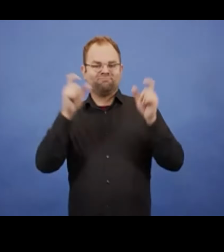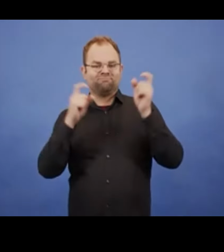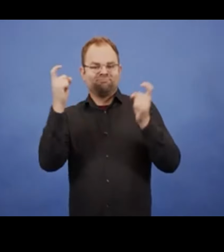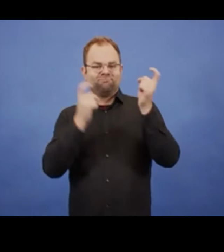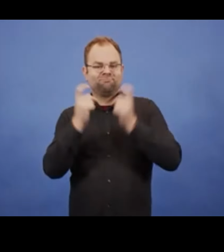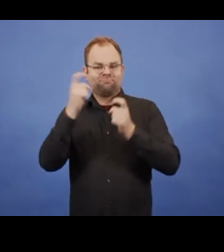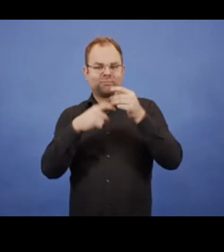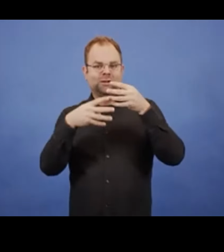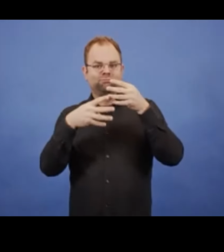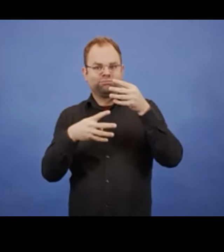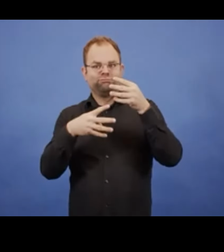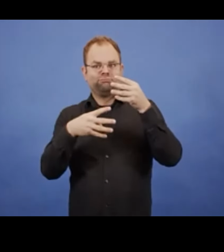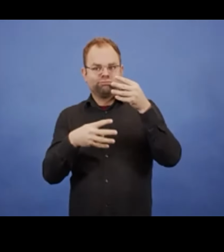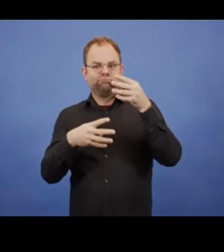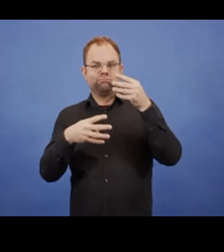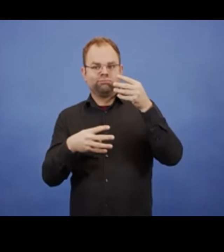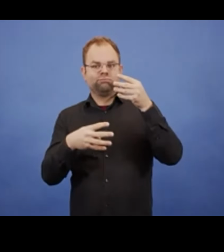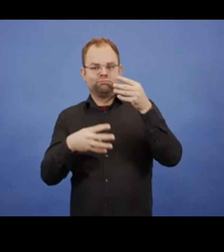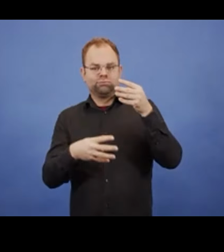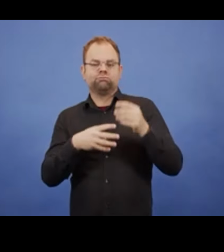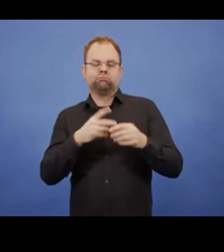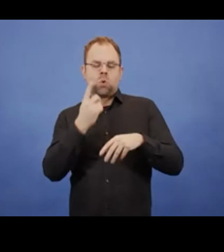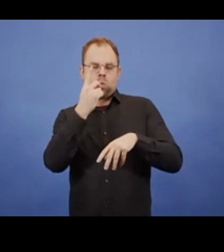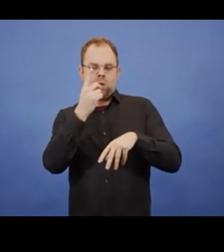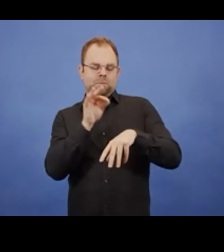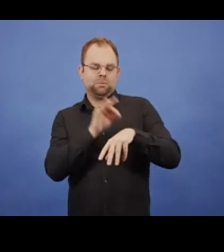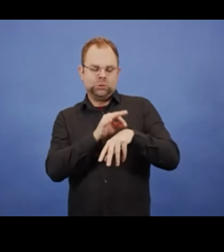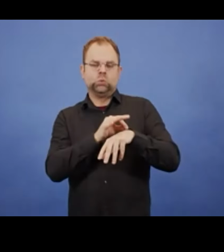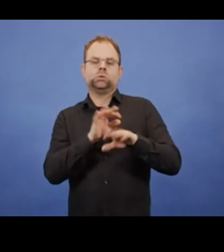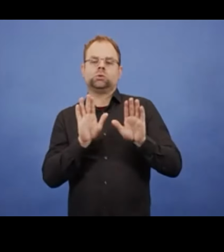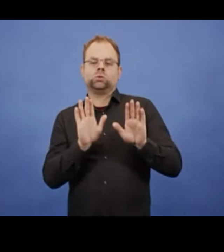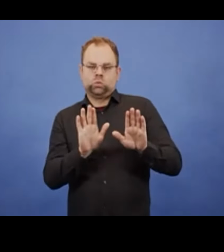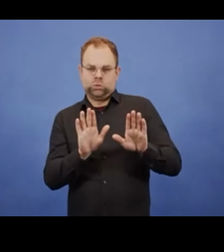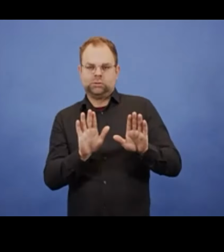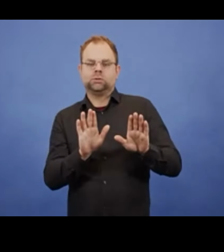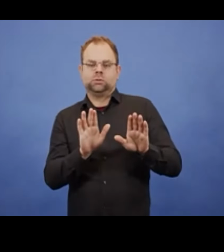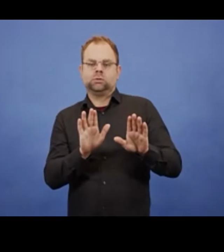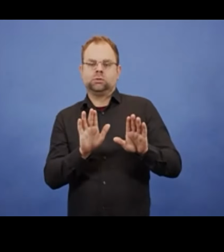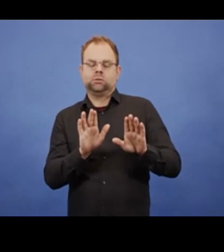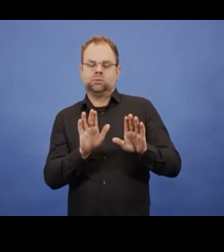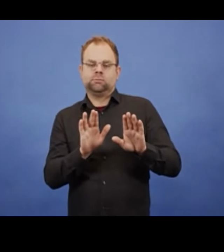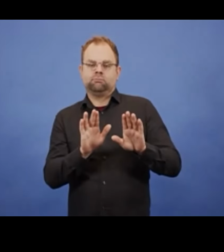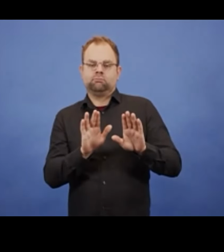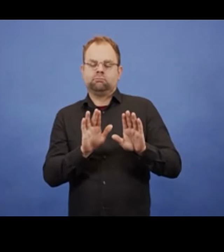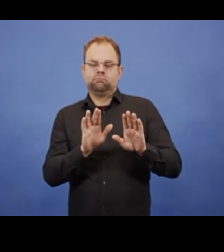start at ما زال يتوافد المجموعة من